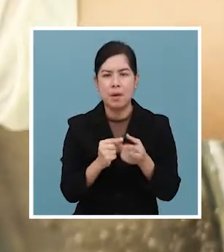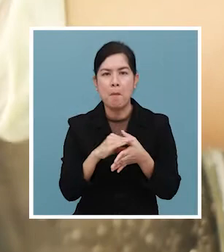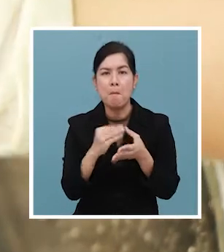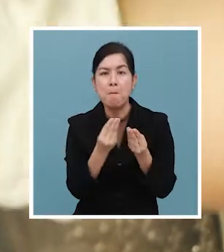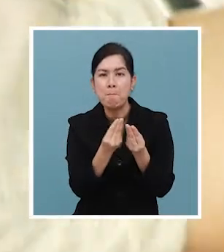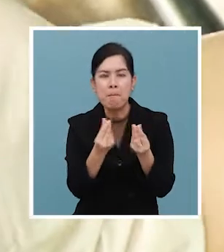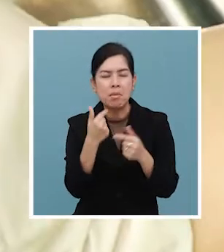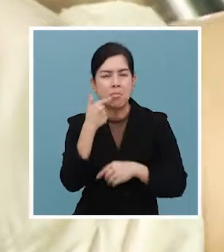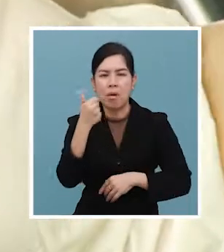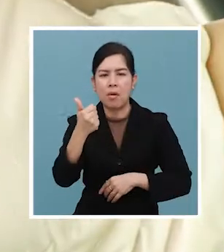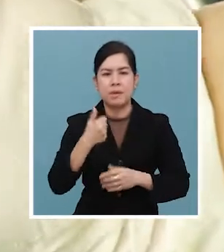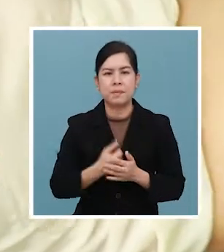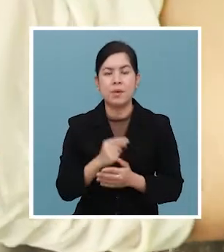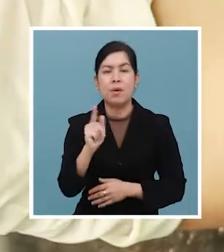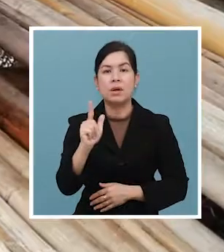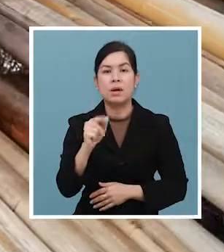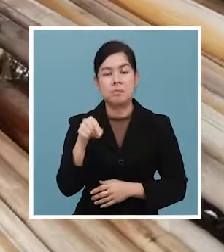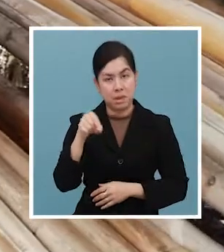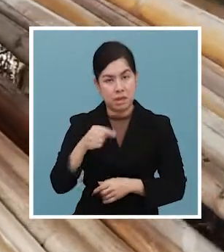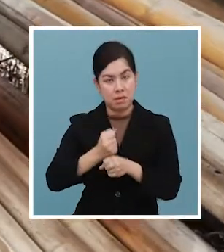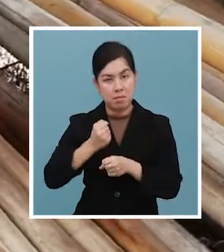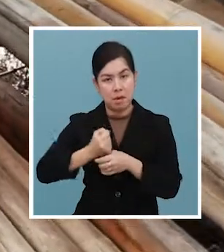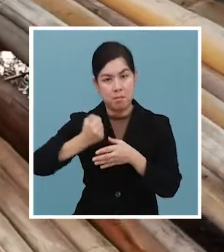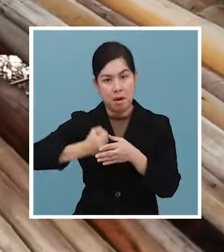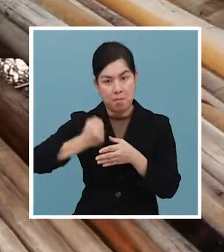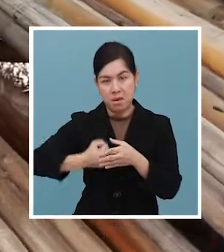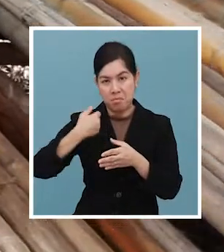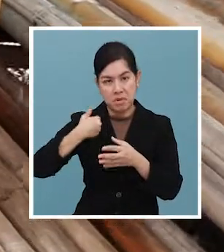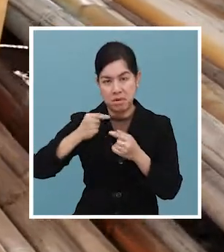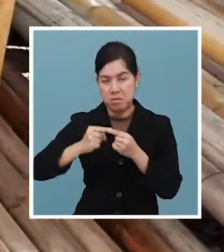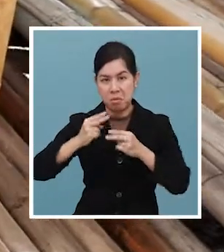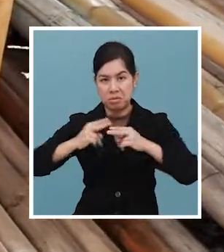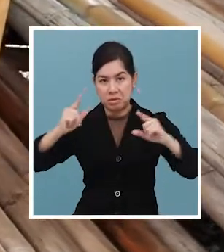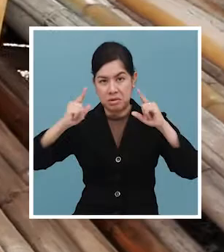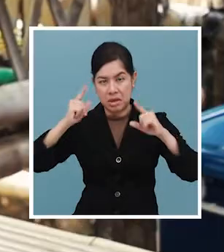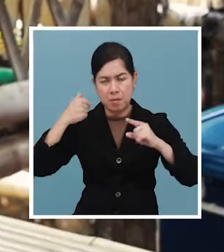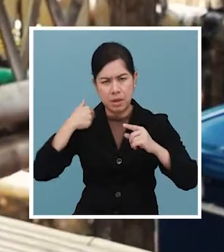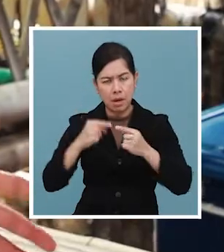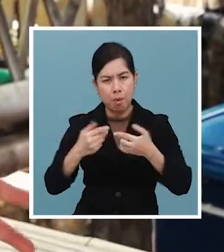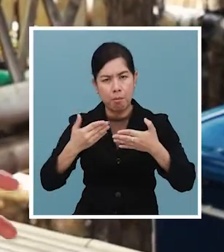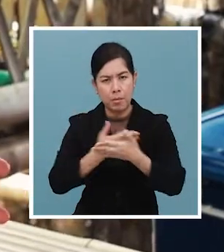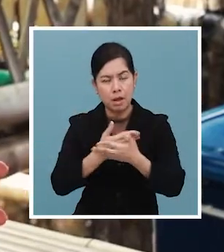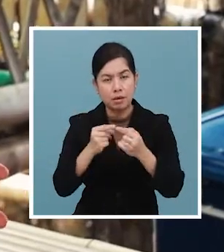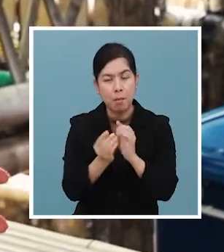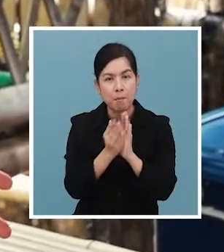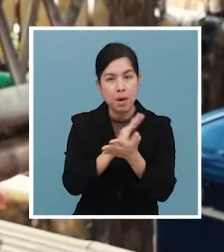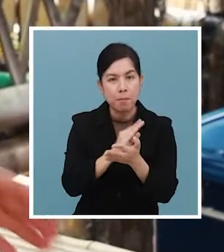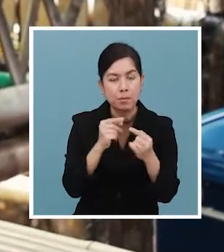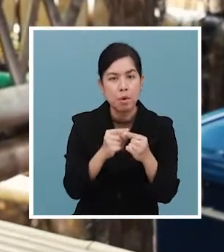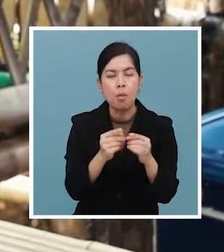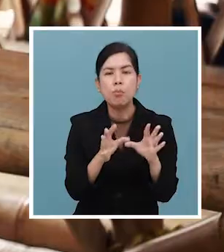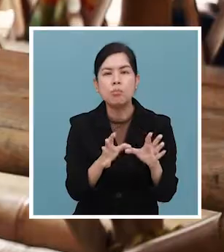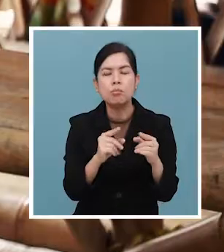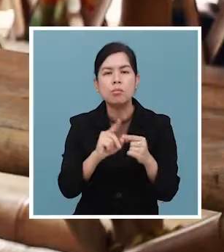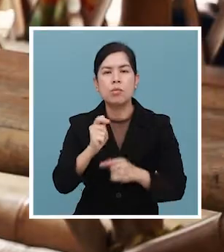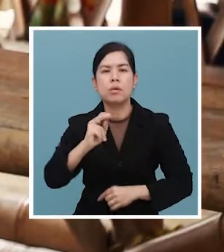น่าจะแดงนะคะขอบแล้วก็มันองค์เขาจะเหลืองผมรู้มาว่าที่นี่เก่งเรื่องทำกะปิจัง 5Dกายขึ้นมาเป็นปูดองก็